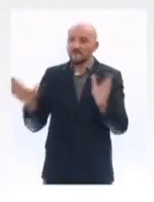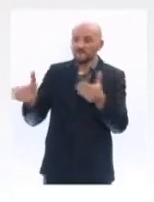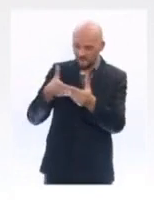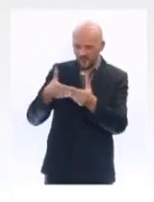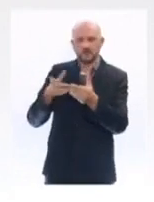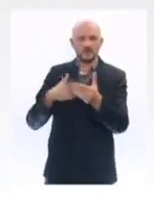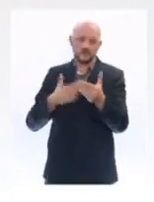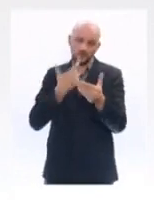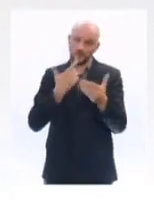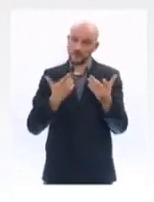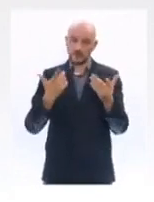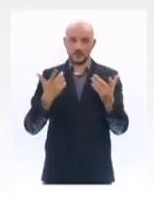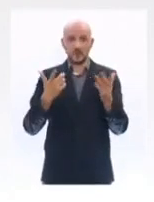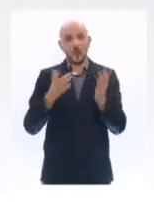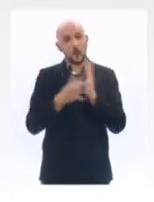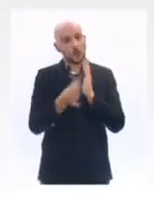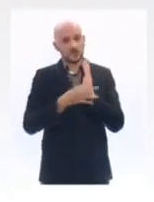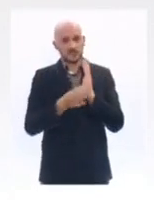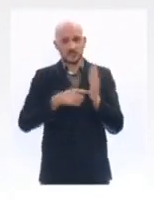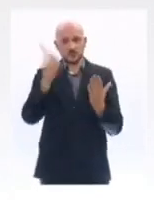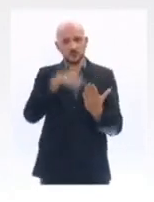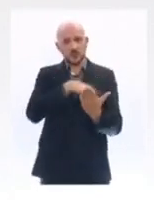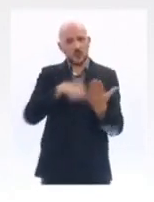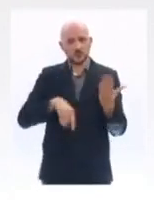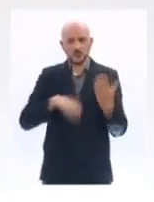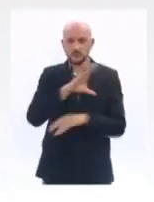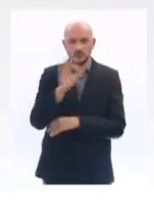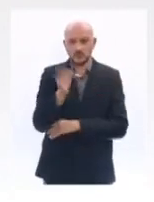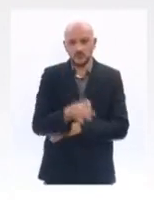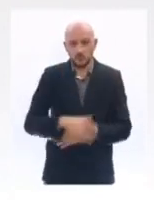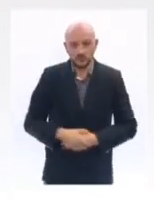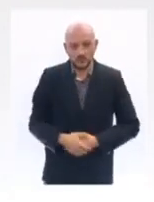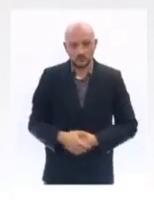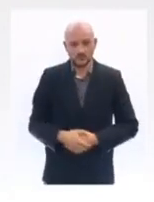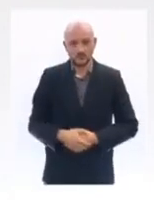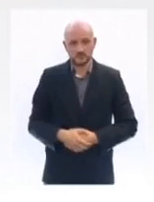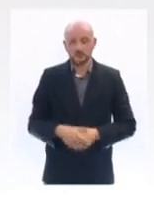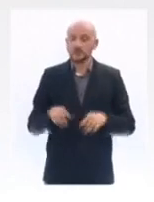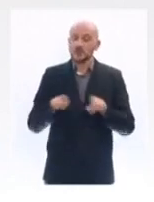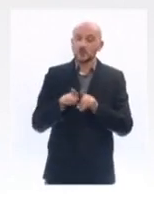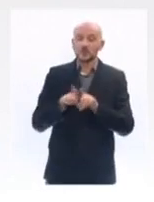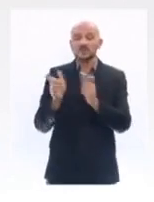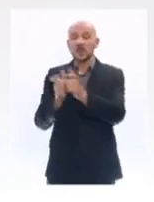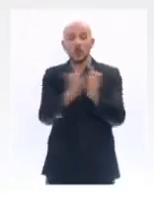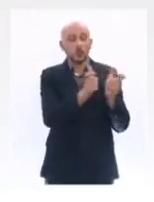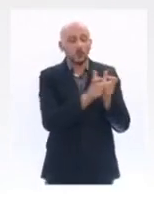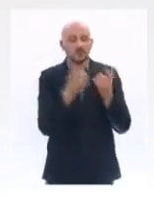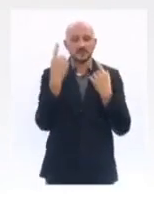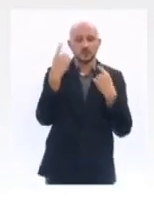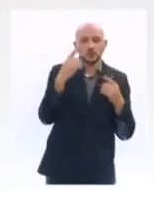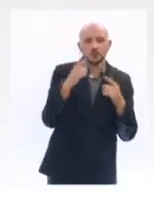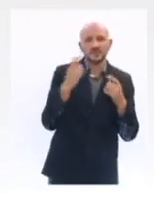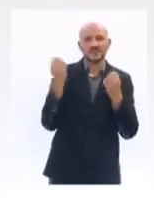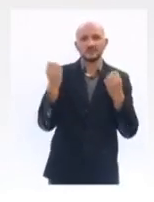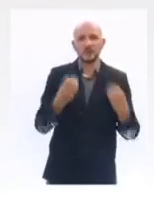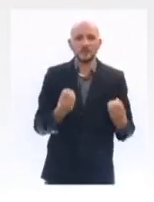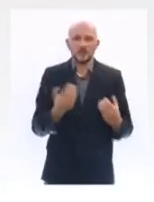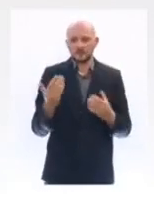sociales. S'agissant des travailleurs indépendants, les prélèvements seront automatiquement suspendus et ils n'auront aucune